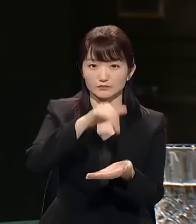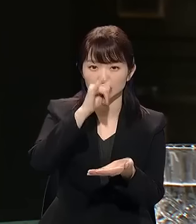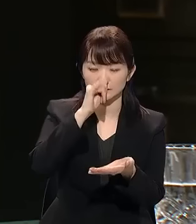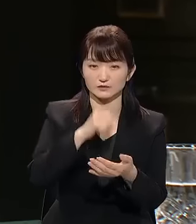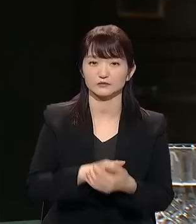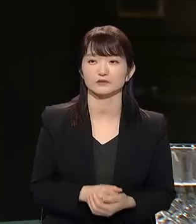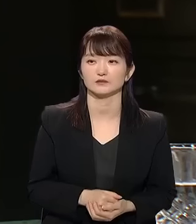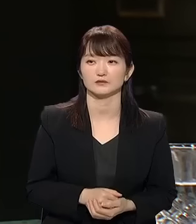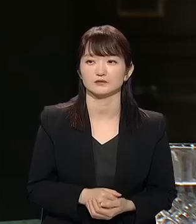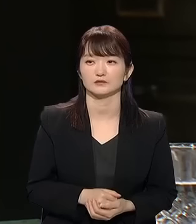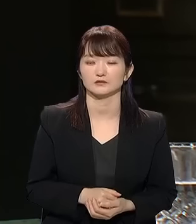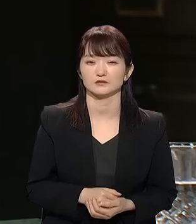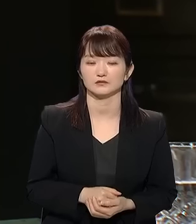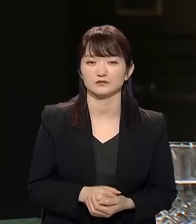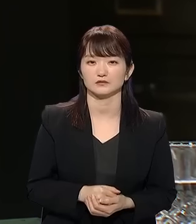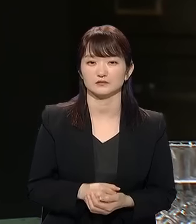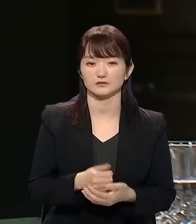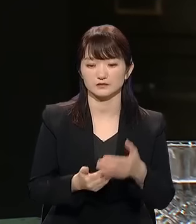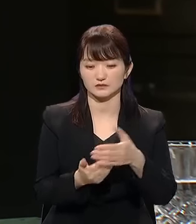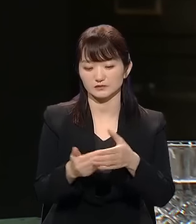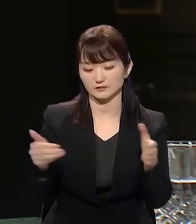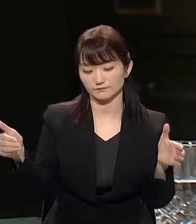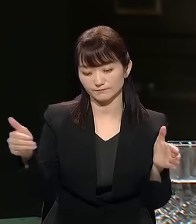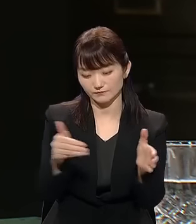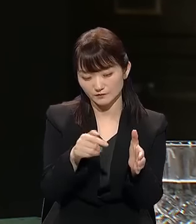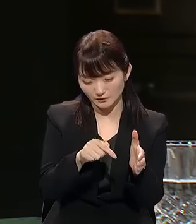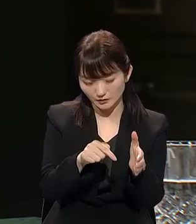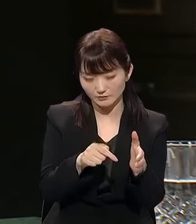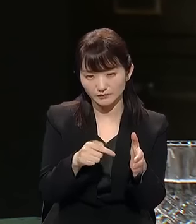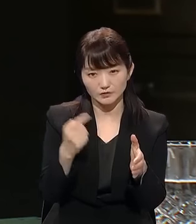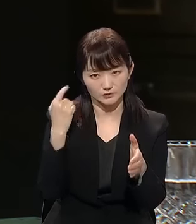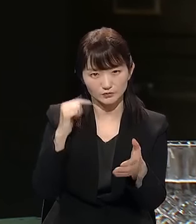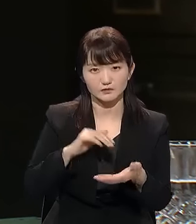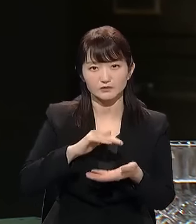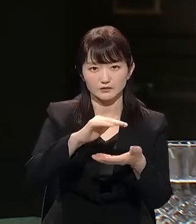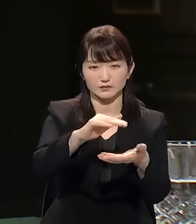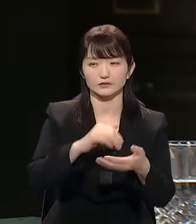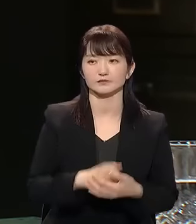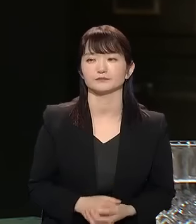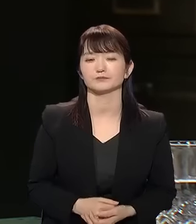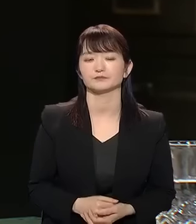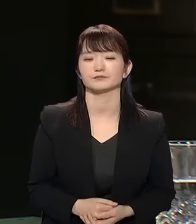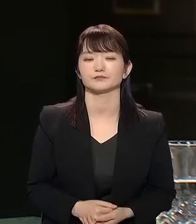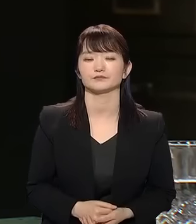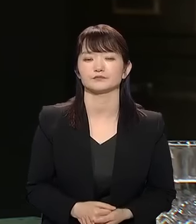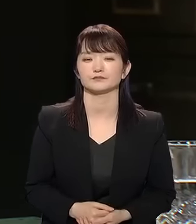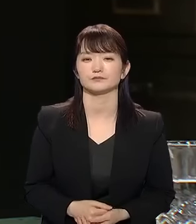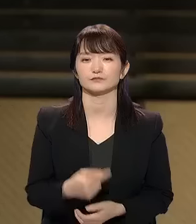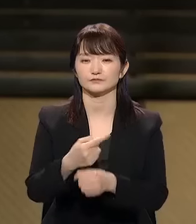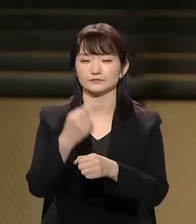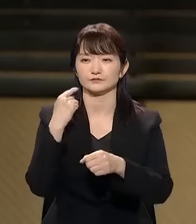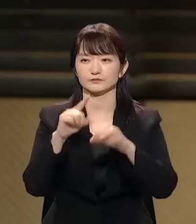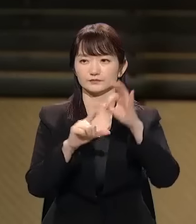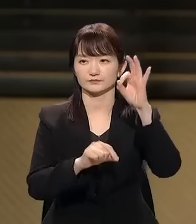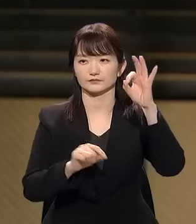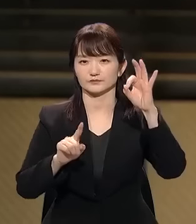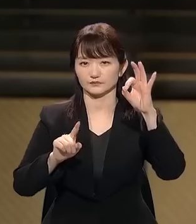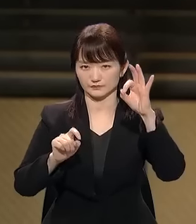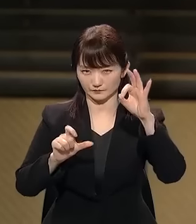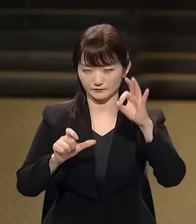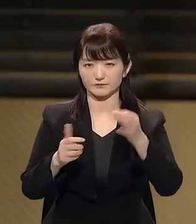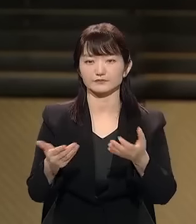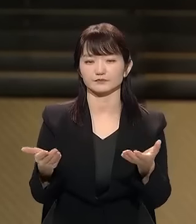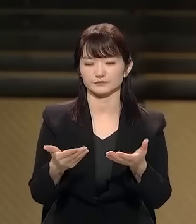그건 저희가 말미에 전해 드릴 텐데 자 박변호사는 먼저이 어 개요 좀 전해 주시죠 자 지난 10월 15일에